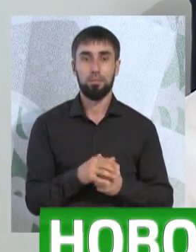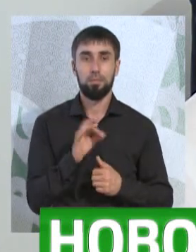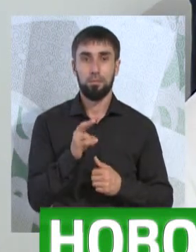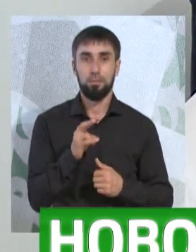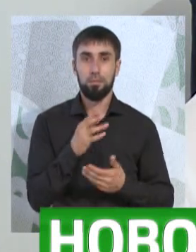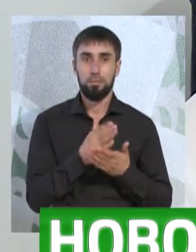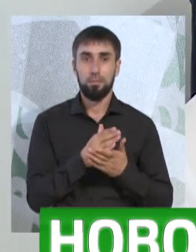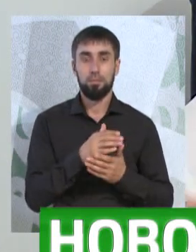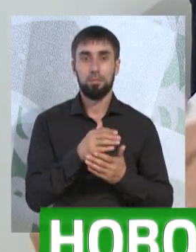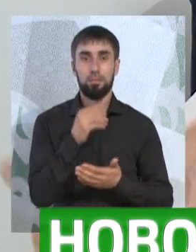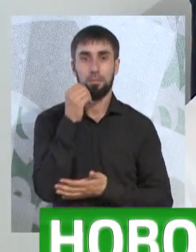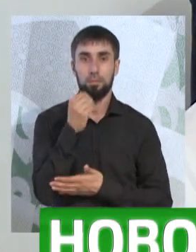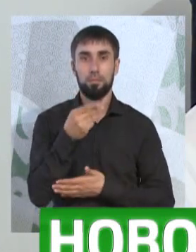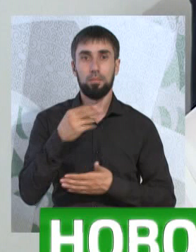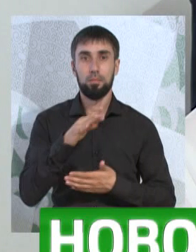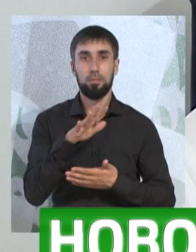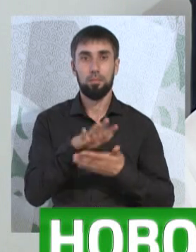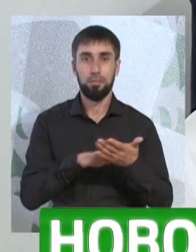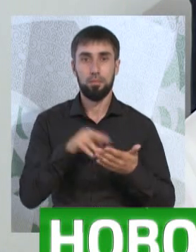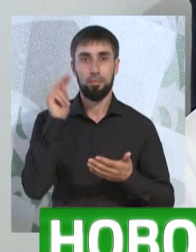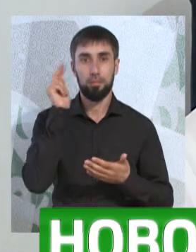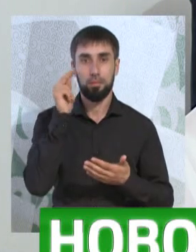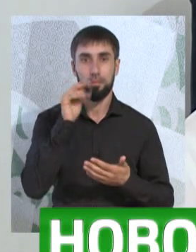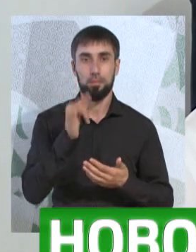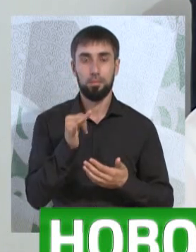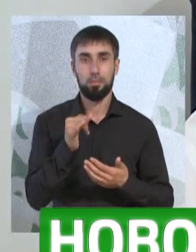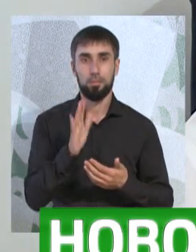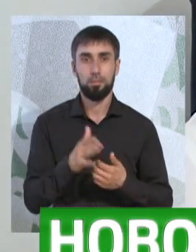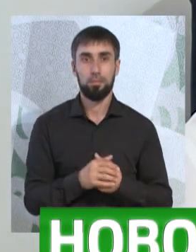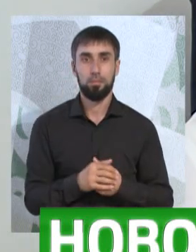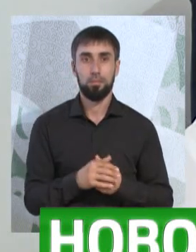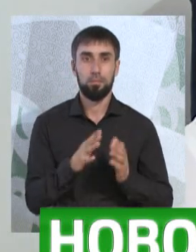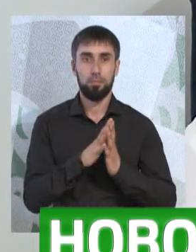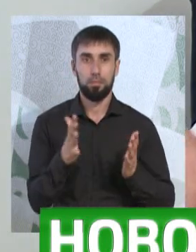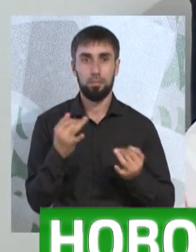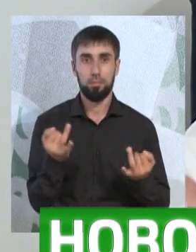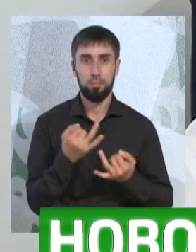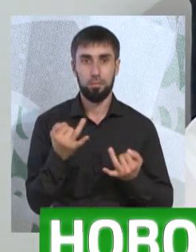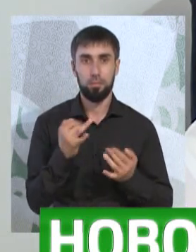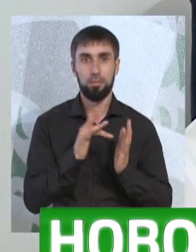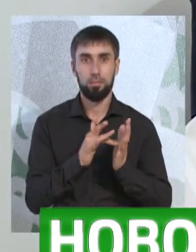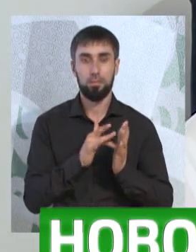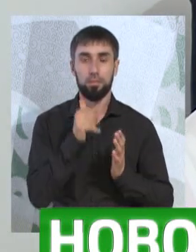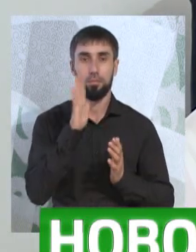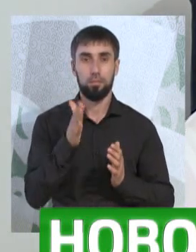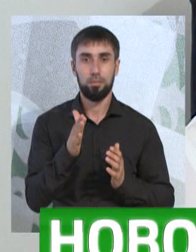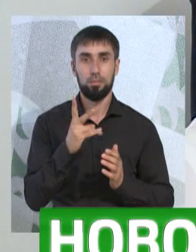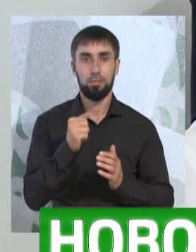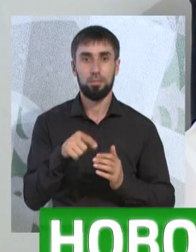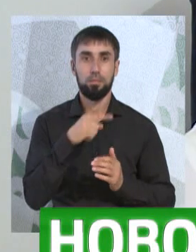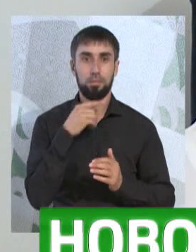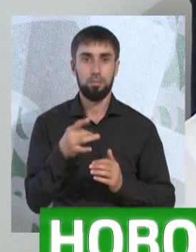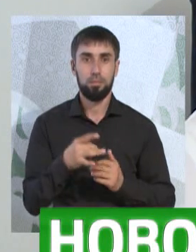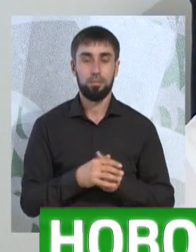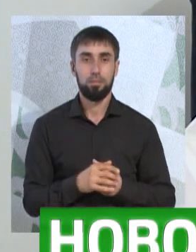явится основой для дальнейшего изучения и привлечет огромнейший интерес туристов, которые будут на территории